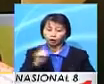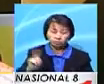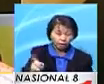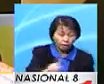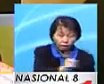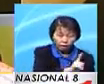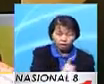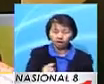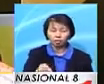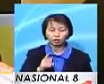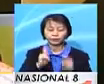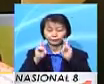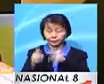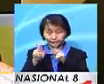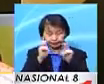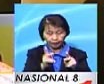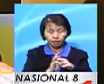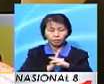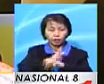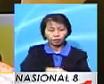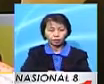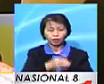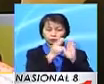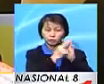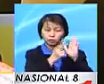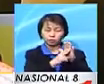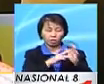pihak melanggar undang-undang terutamanya dalam